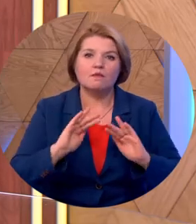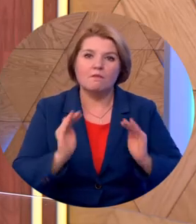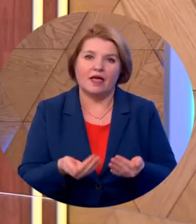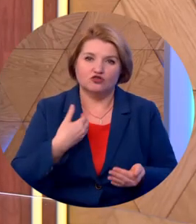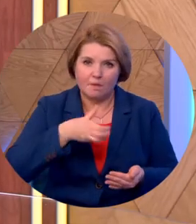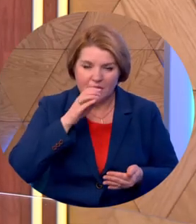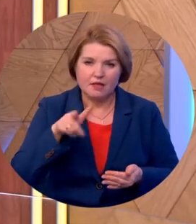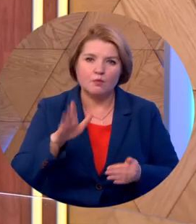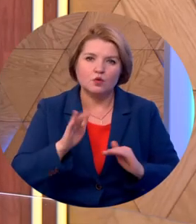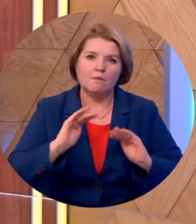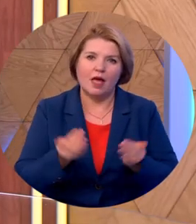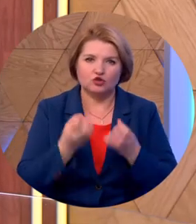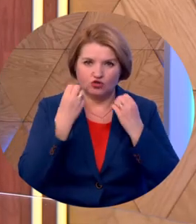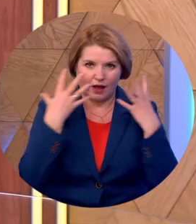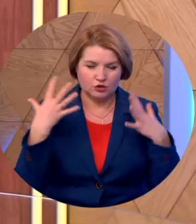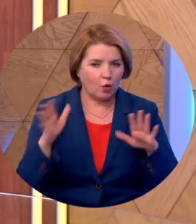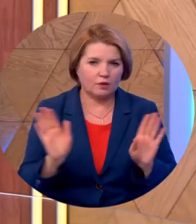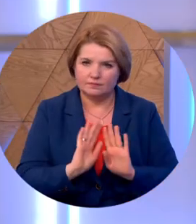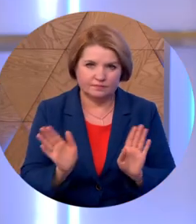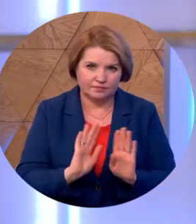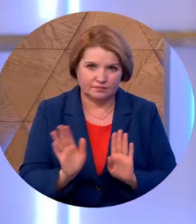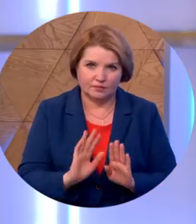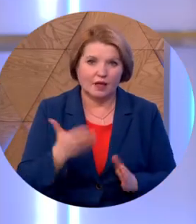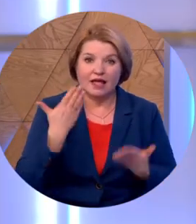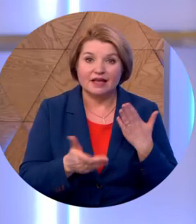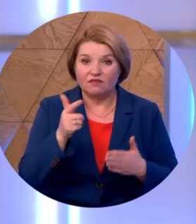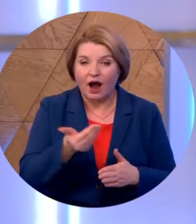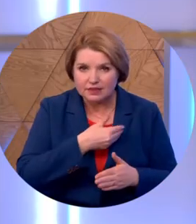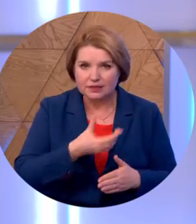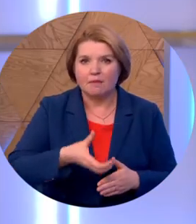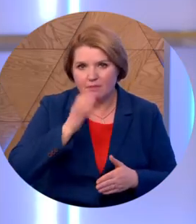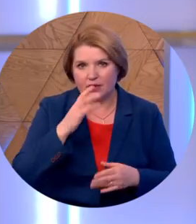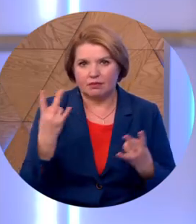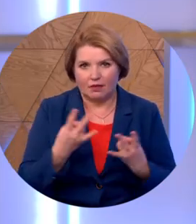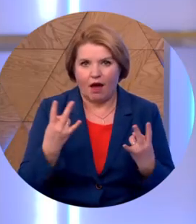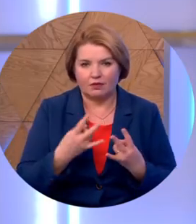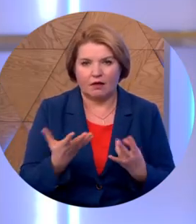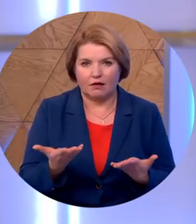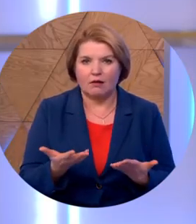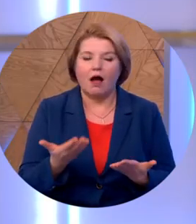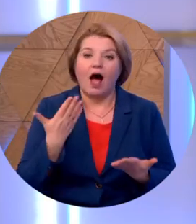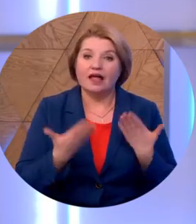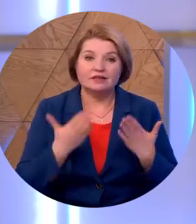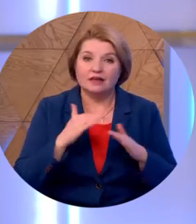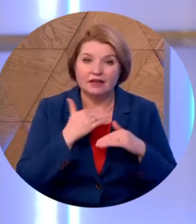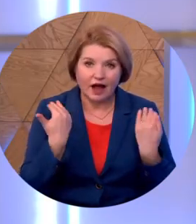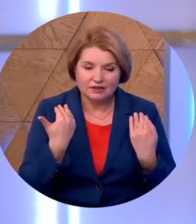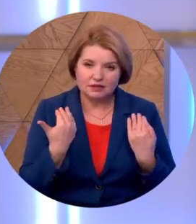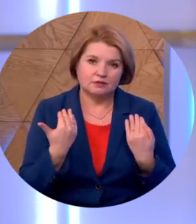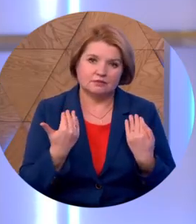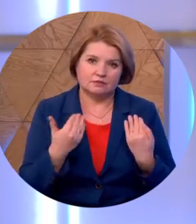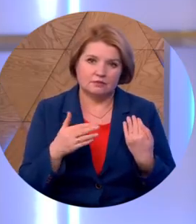абсолютно не так хочется пить надо пить и пейте больше это будет хорошо если отёки при этом останавливаются то конечно особенно на